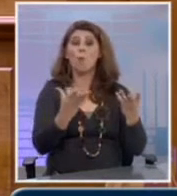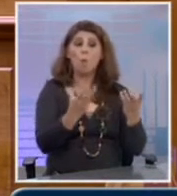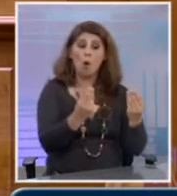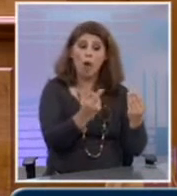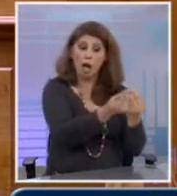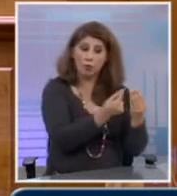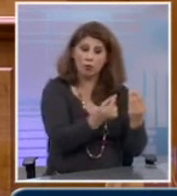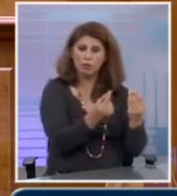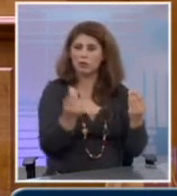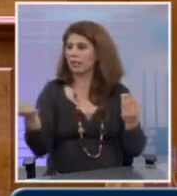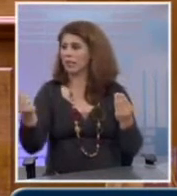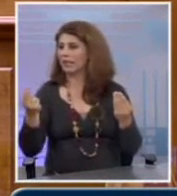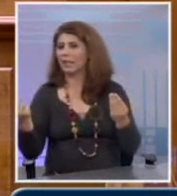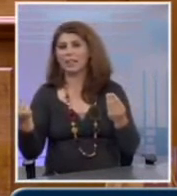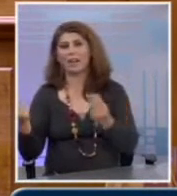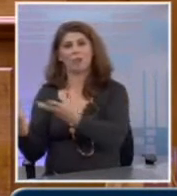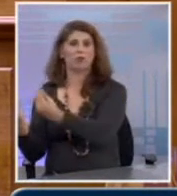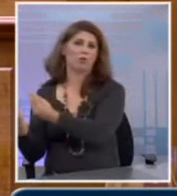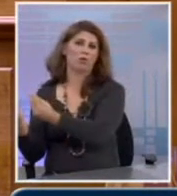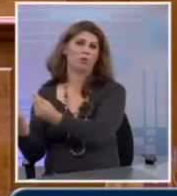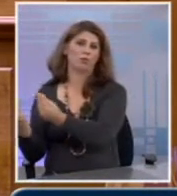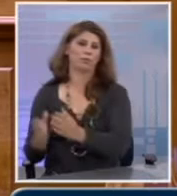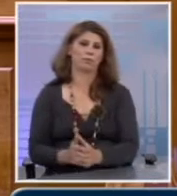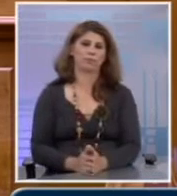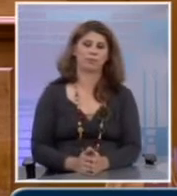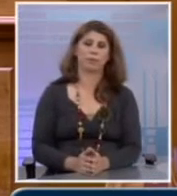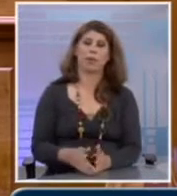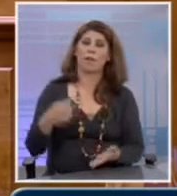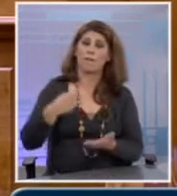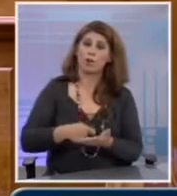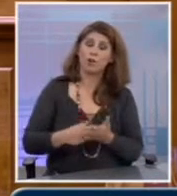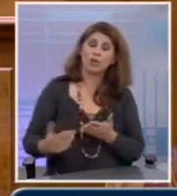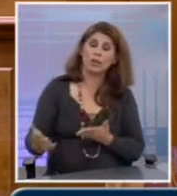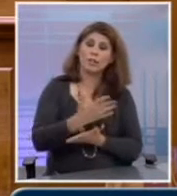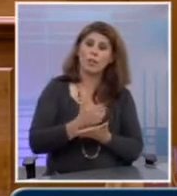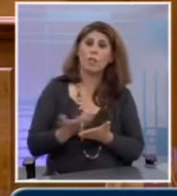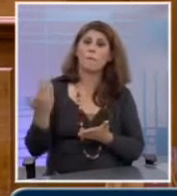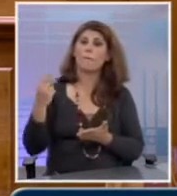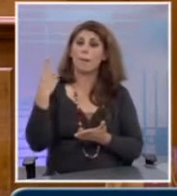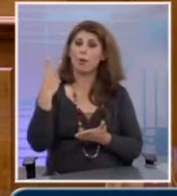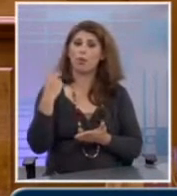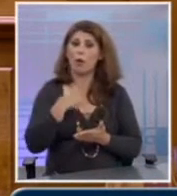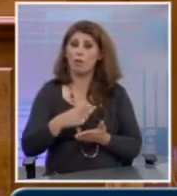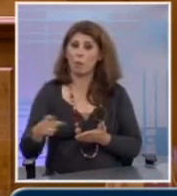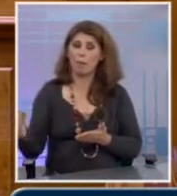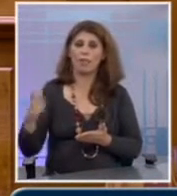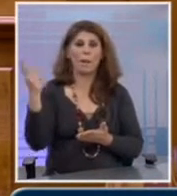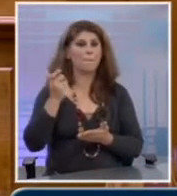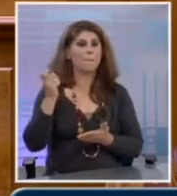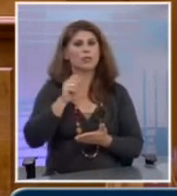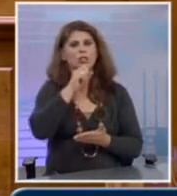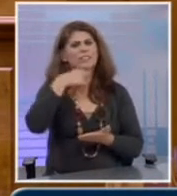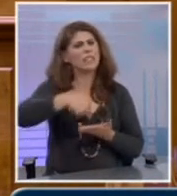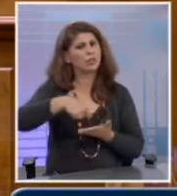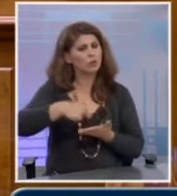λίγους και λίγα από τους πολλούς. Στη φορολογία εισοδήματος, πριν από 2 εβδομάδες, μισθωτοί και